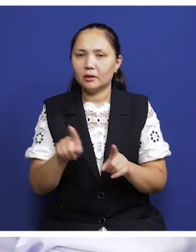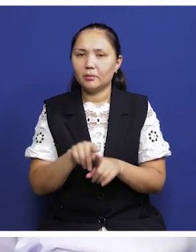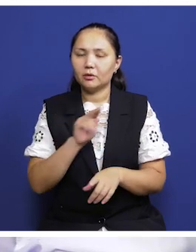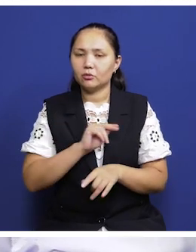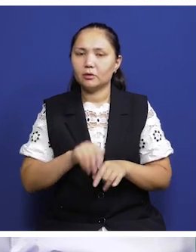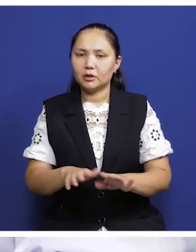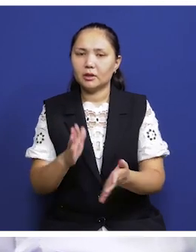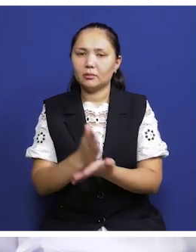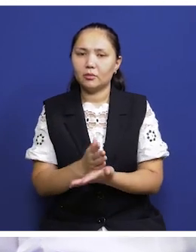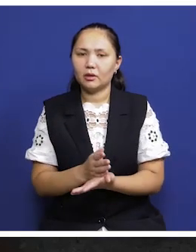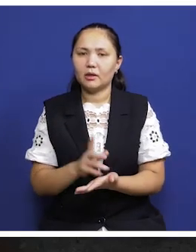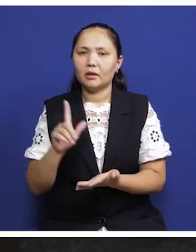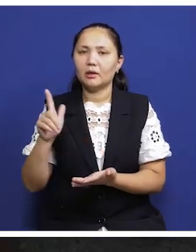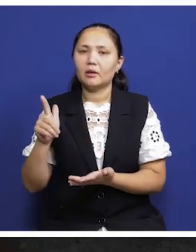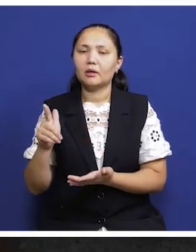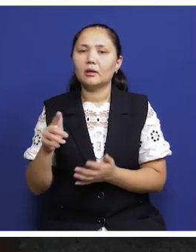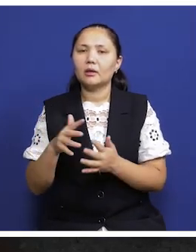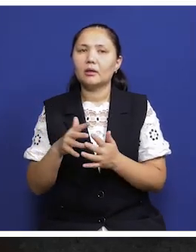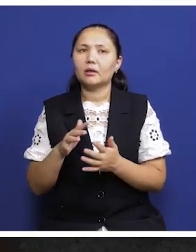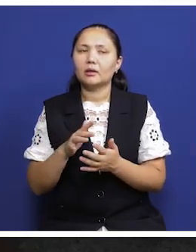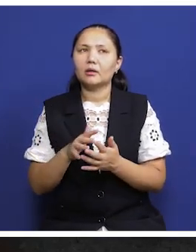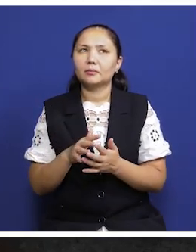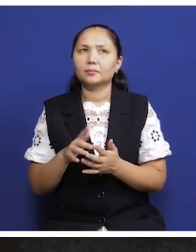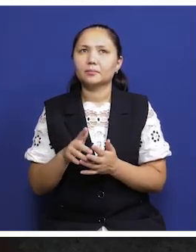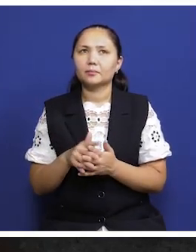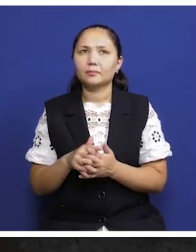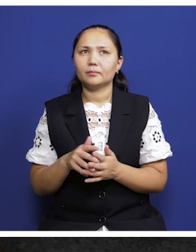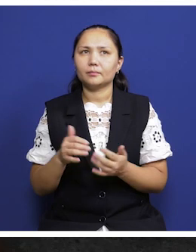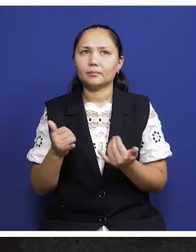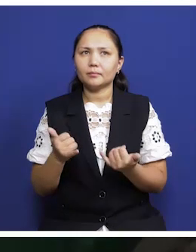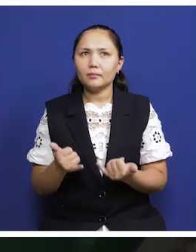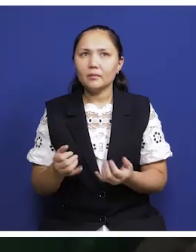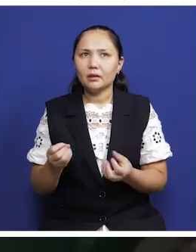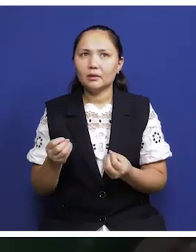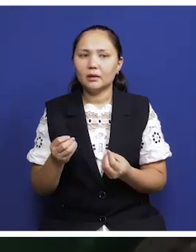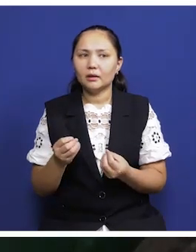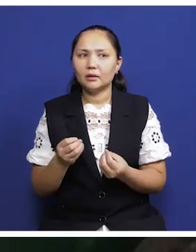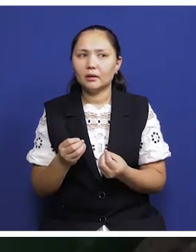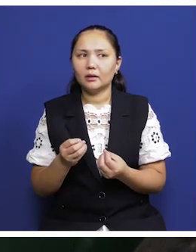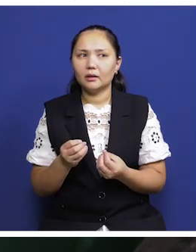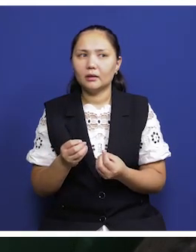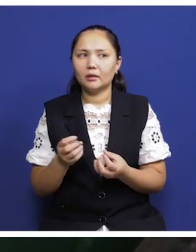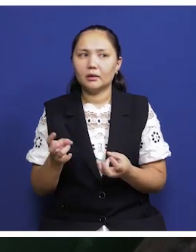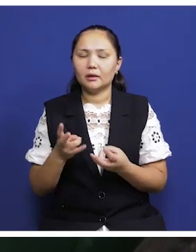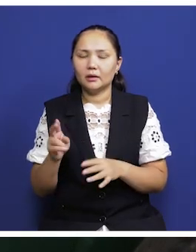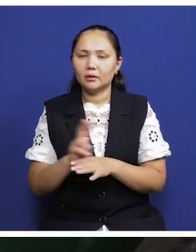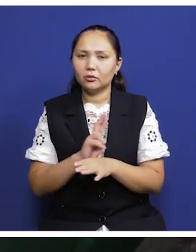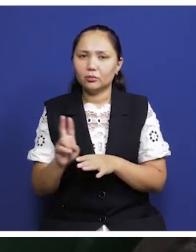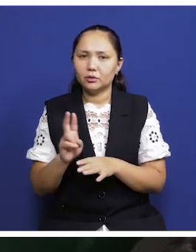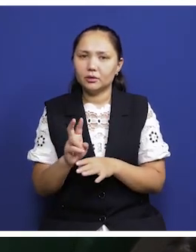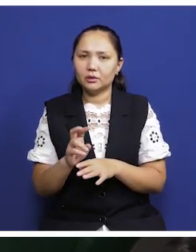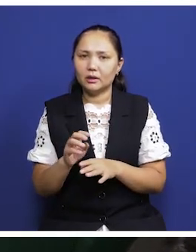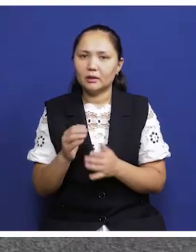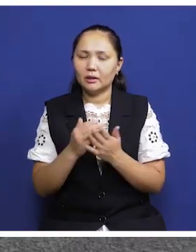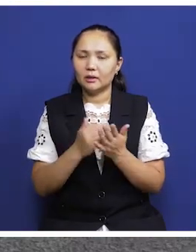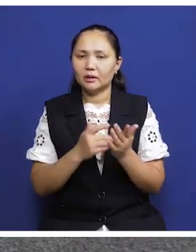қарастырамыз. Қазір біз қарадық, біз ағымдағы жөндеумен биыл істеп көреміз. Қосымша біз күрделі жөндеу қажет ететін болса, проект